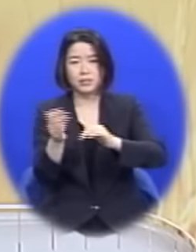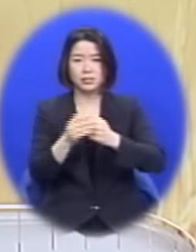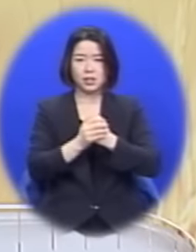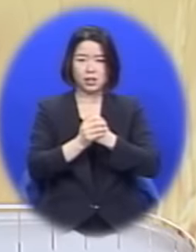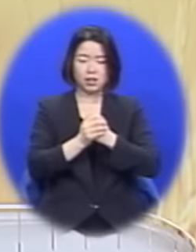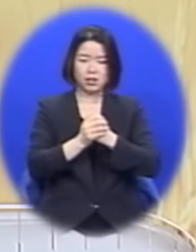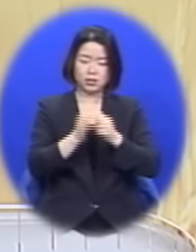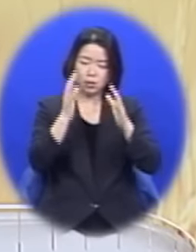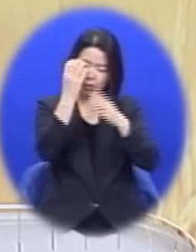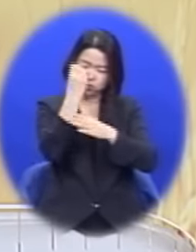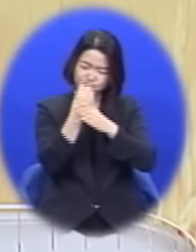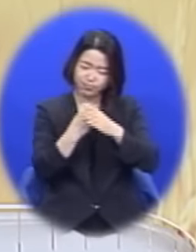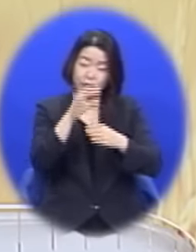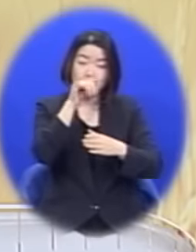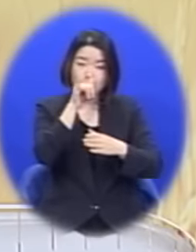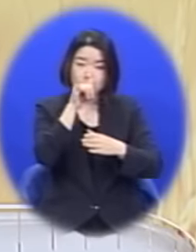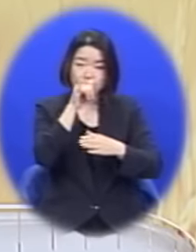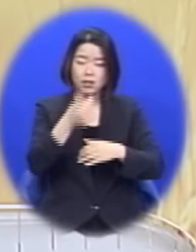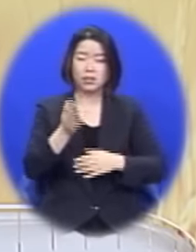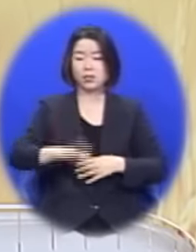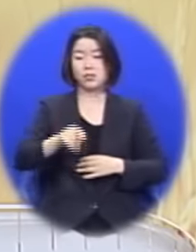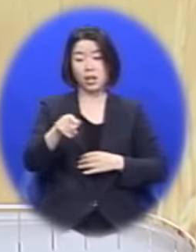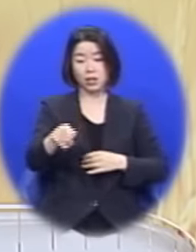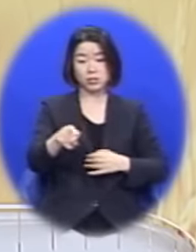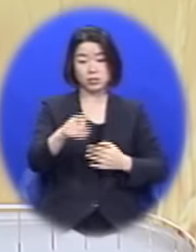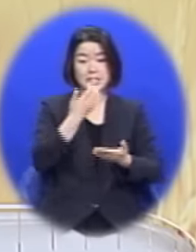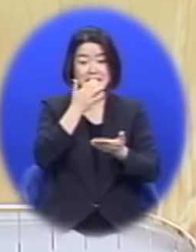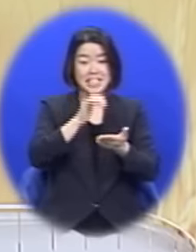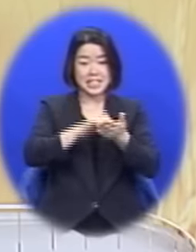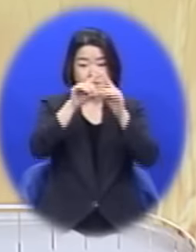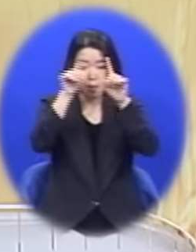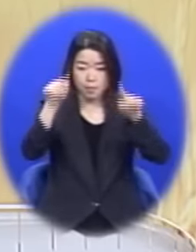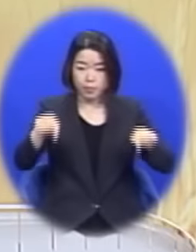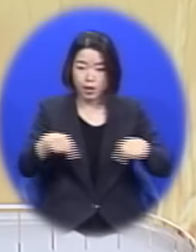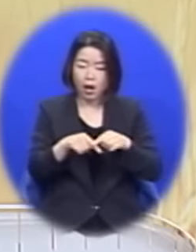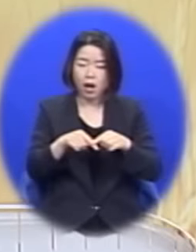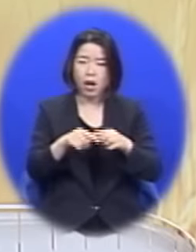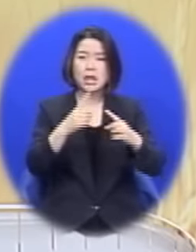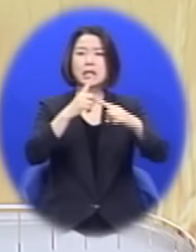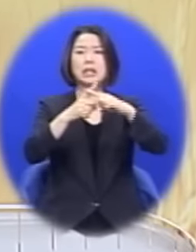비석. 그런데 그 비석이 다 십자가가 그려져 있어요.